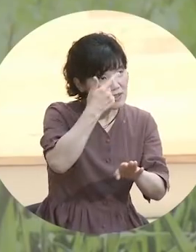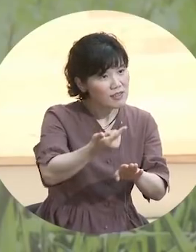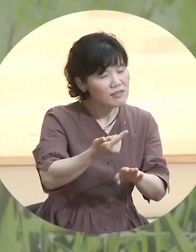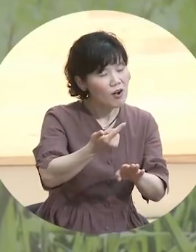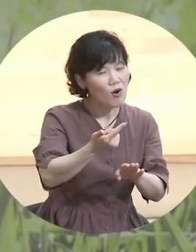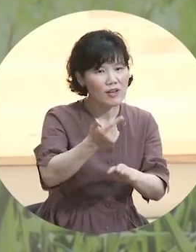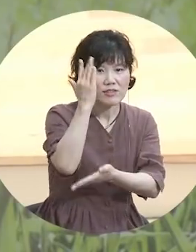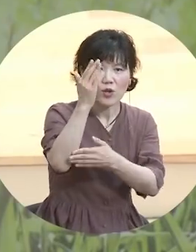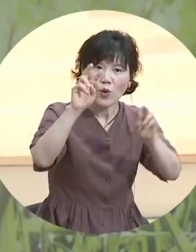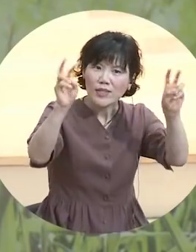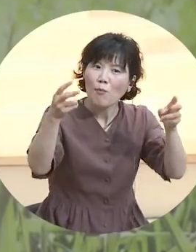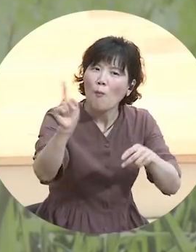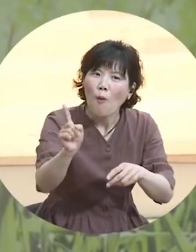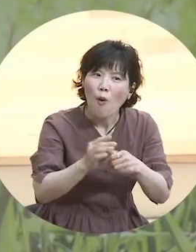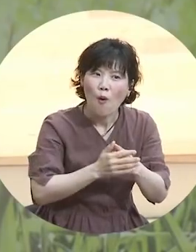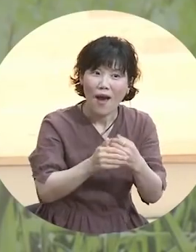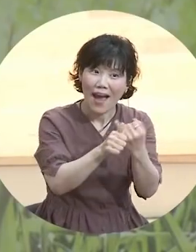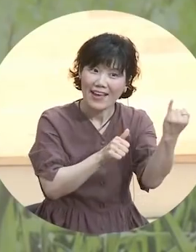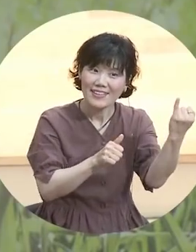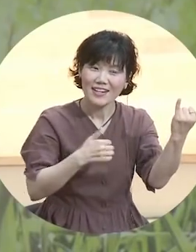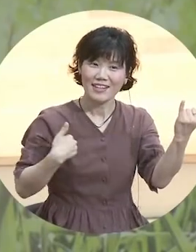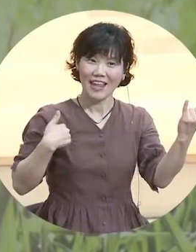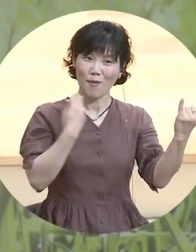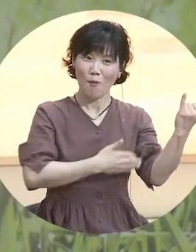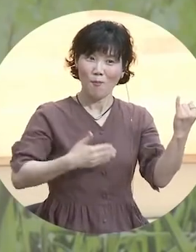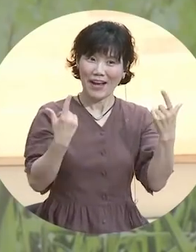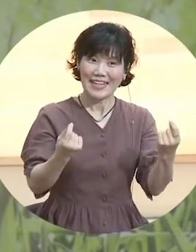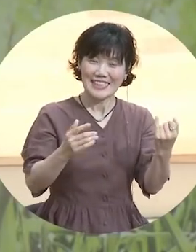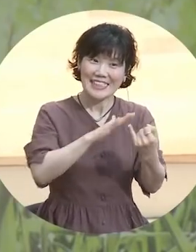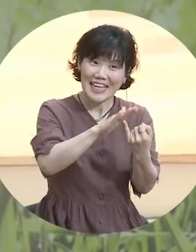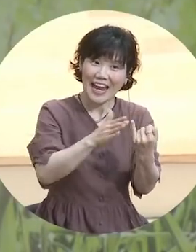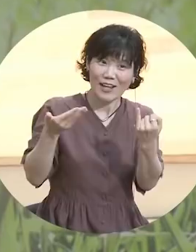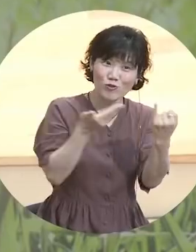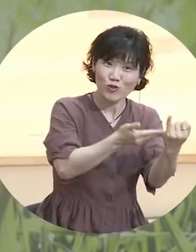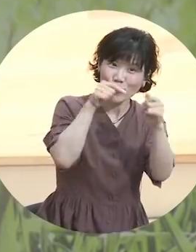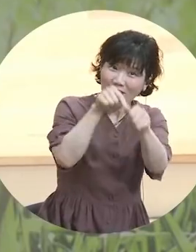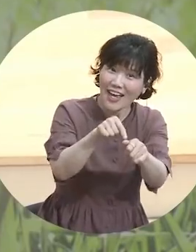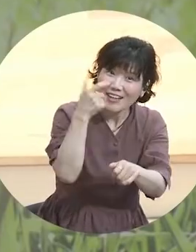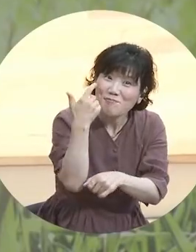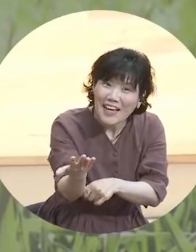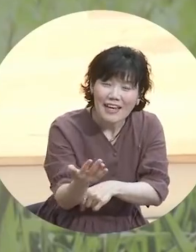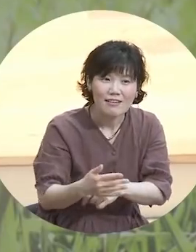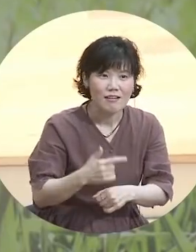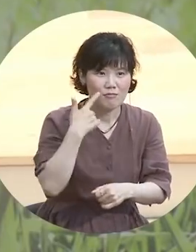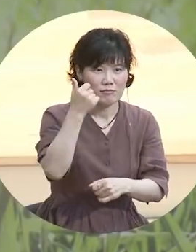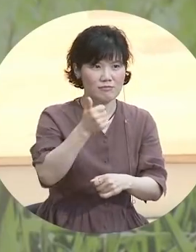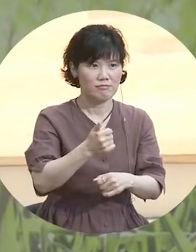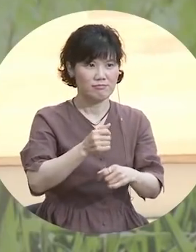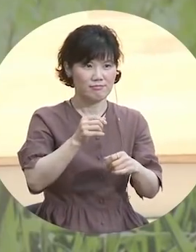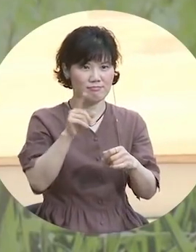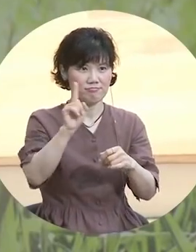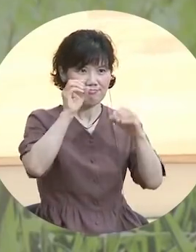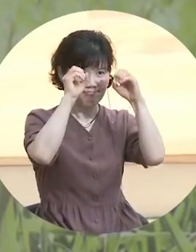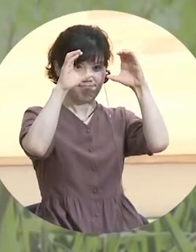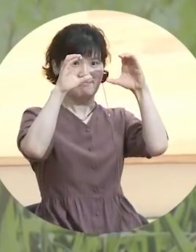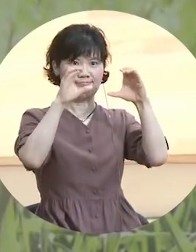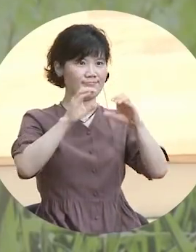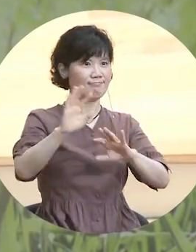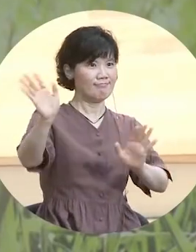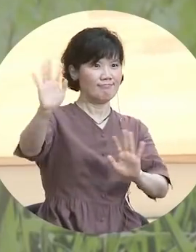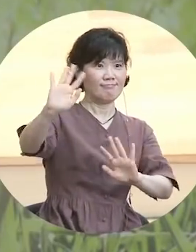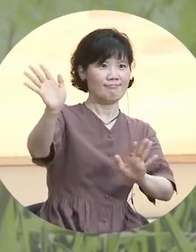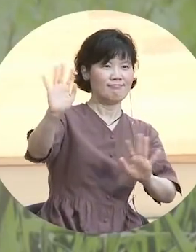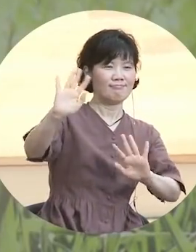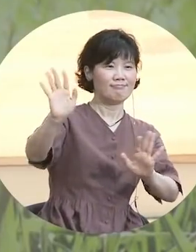설교 제목이 아내를 네 몸과 같이 사랑하라 였습니까? 물었어요. 목사님 막 눈이 희둥그레져가지고